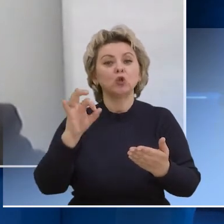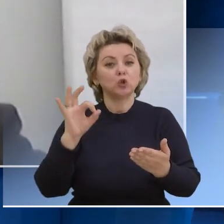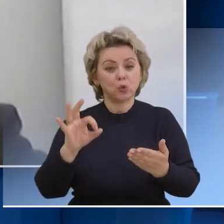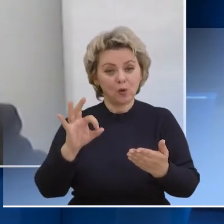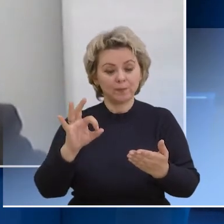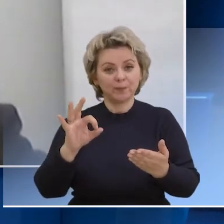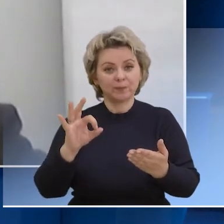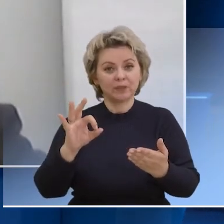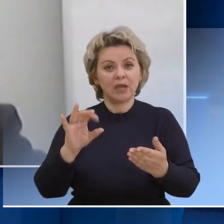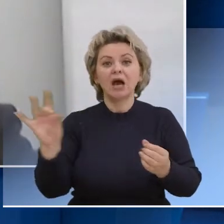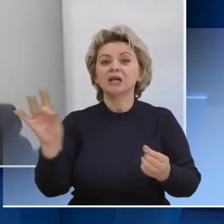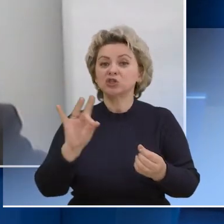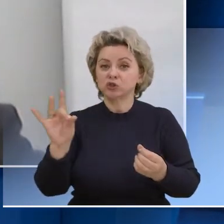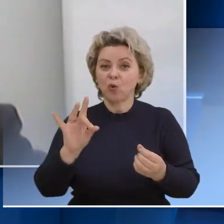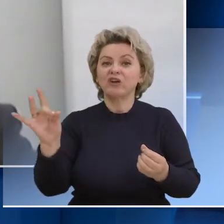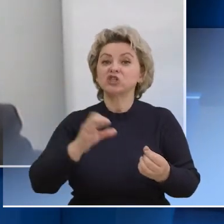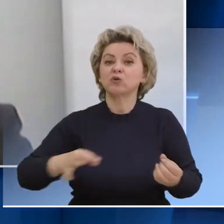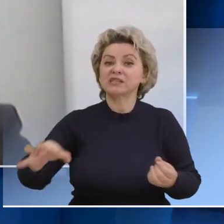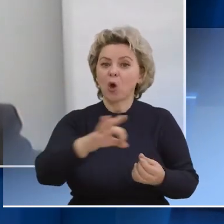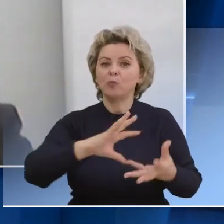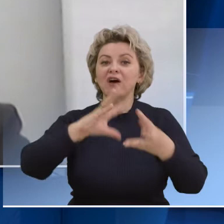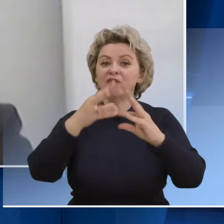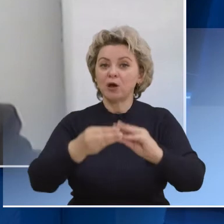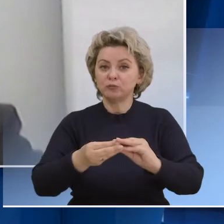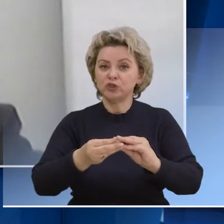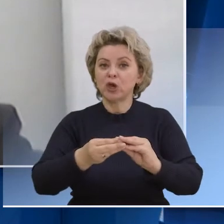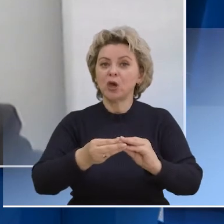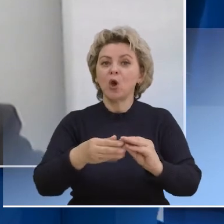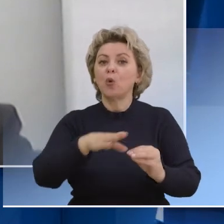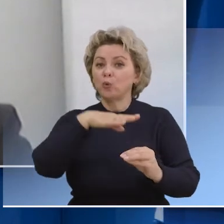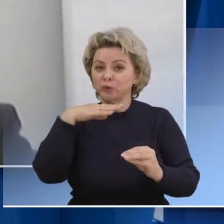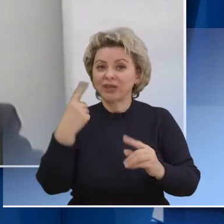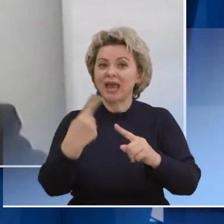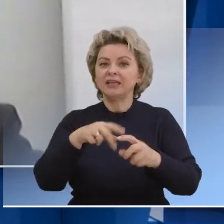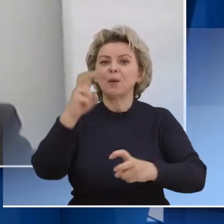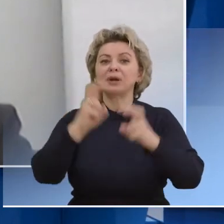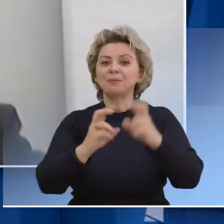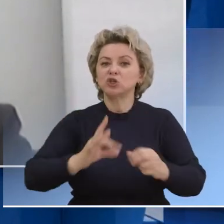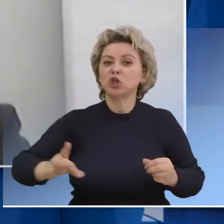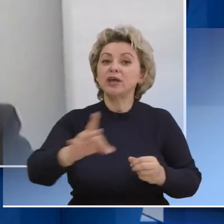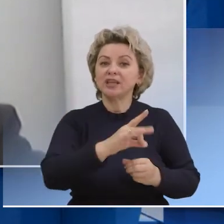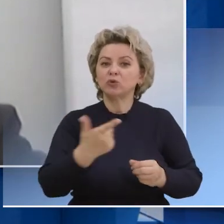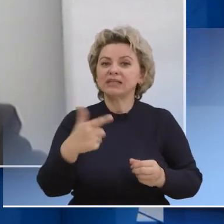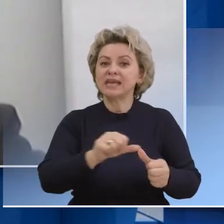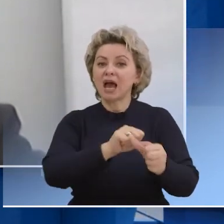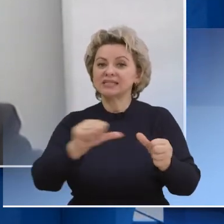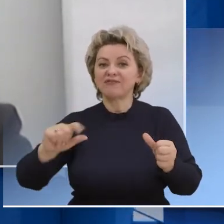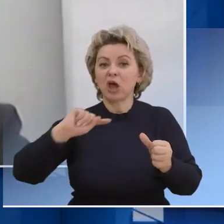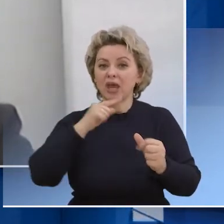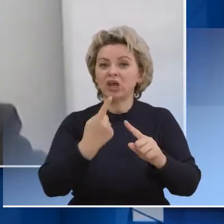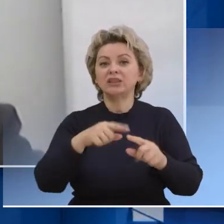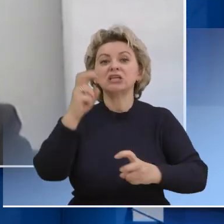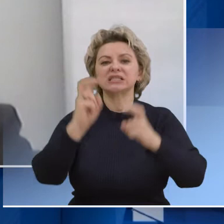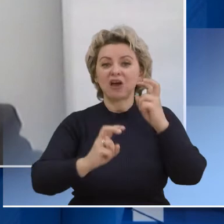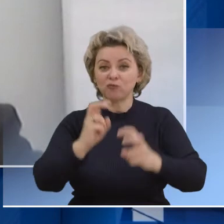но Ростов, Ростовская область вообще в умах многих, это все-таки промышленный регион, да, где основная экономика